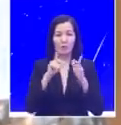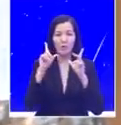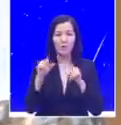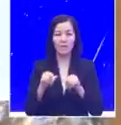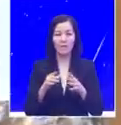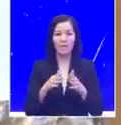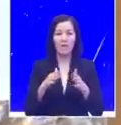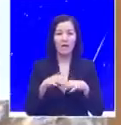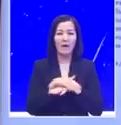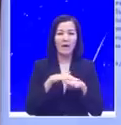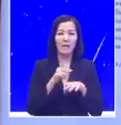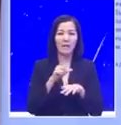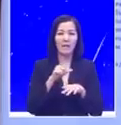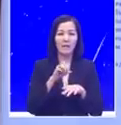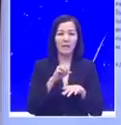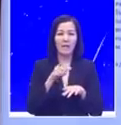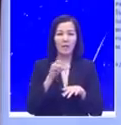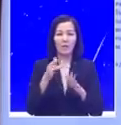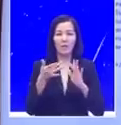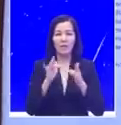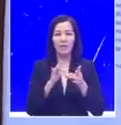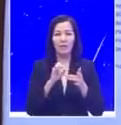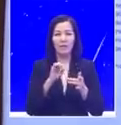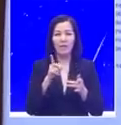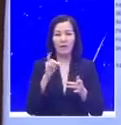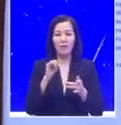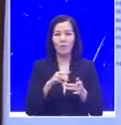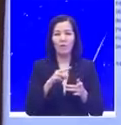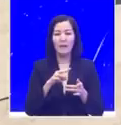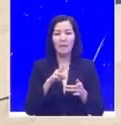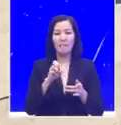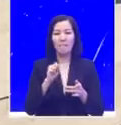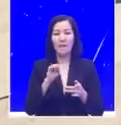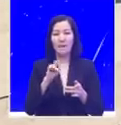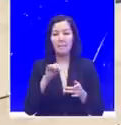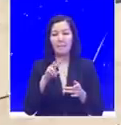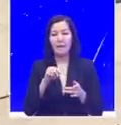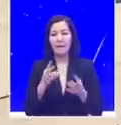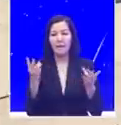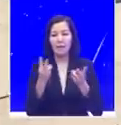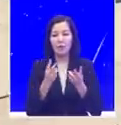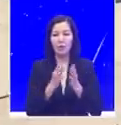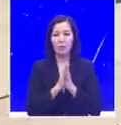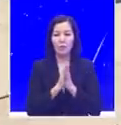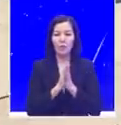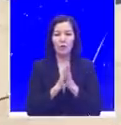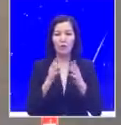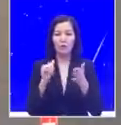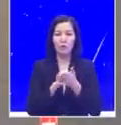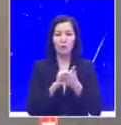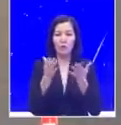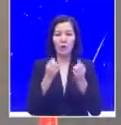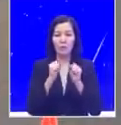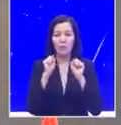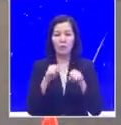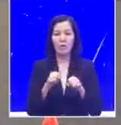Енді тұрғындар egov.kz және egov.mobile портал арқылы қажетті өтініштер мен анықтамаларын ала алады.